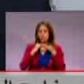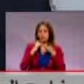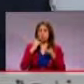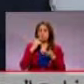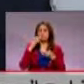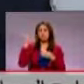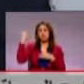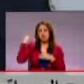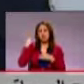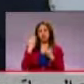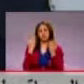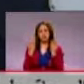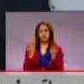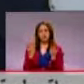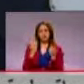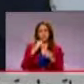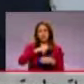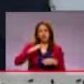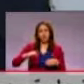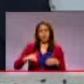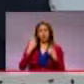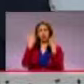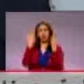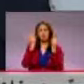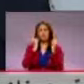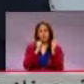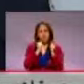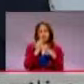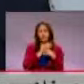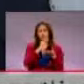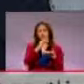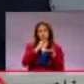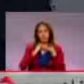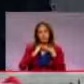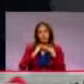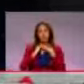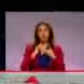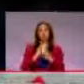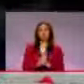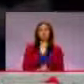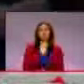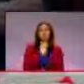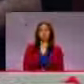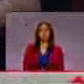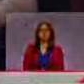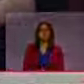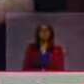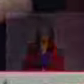ميزانات حسناته، وربنا يخلي له عياله وربنا يرضى عليه من السماء للارض ويسترها معاه.